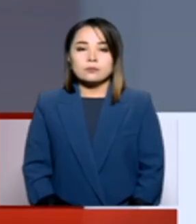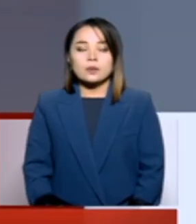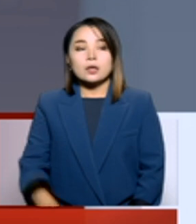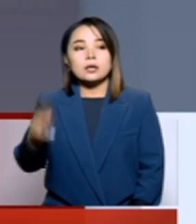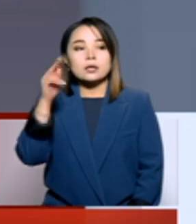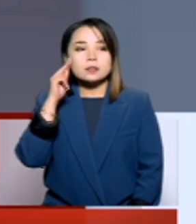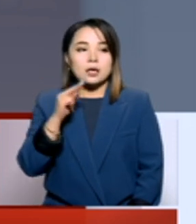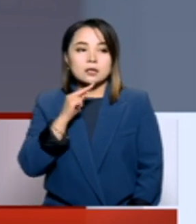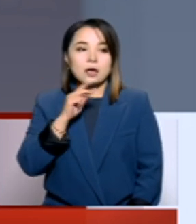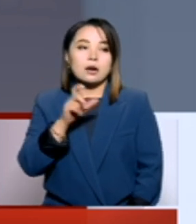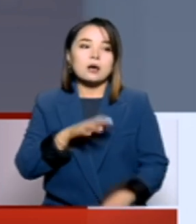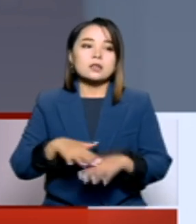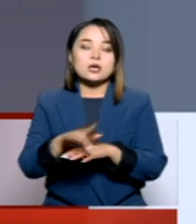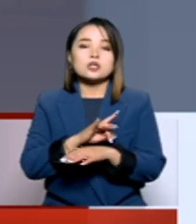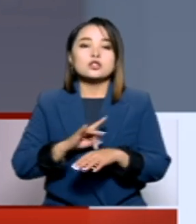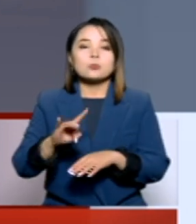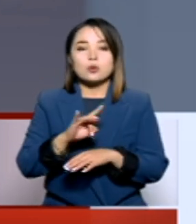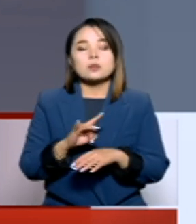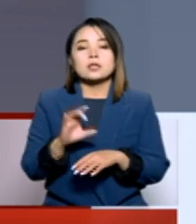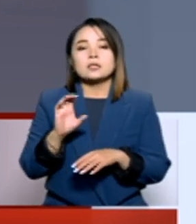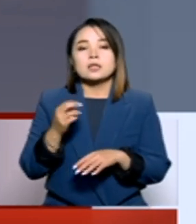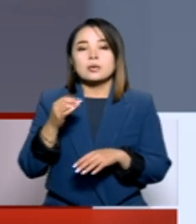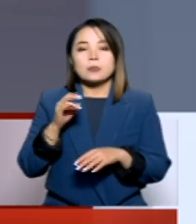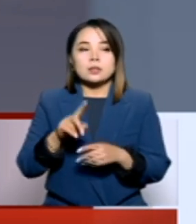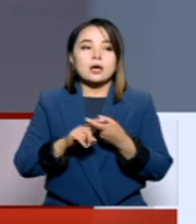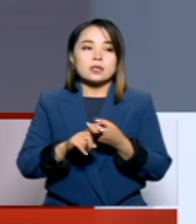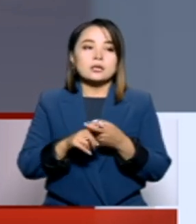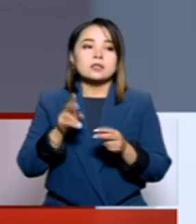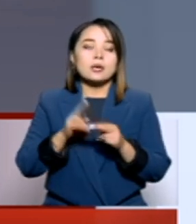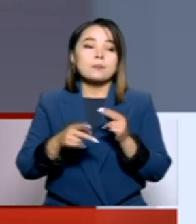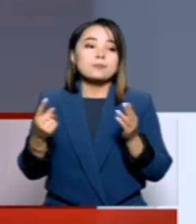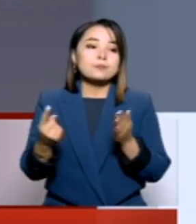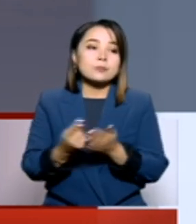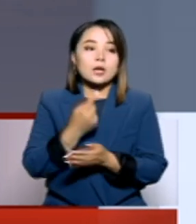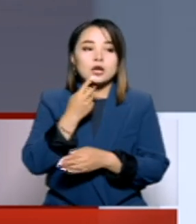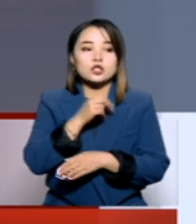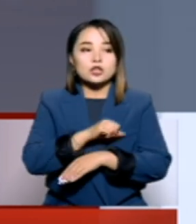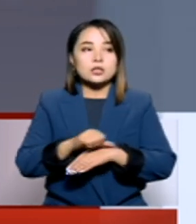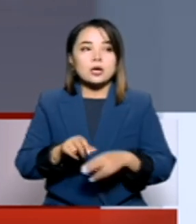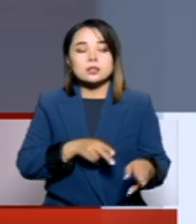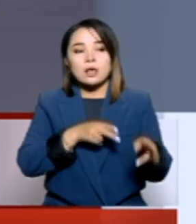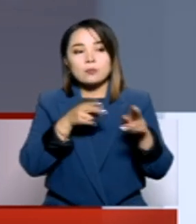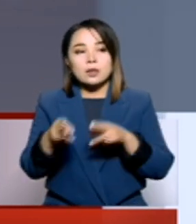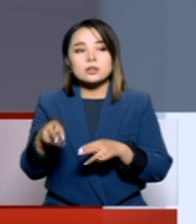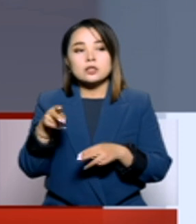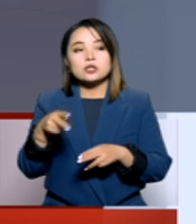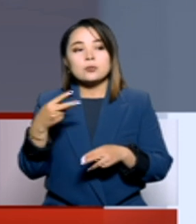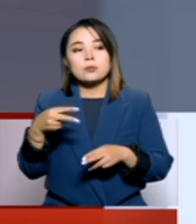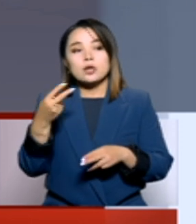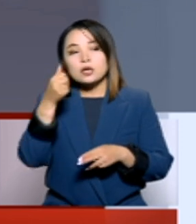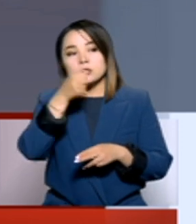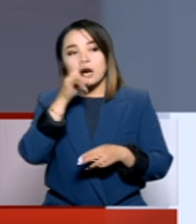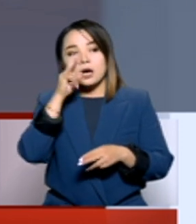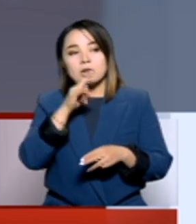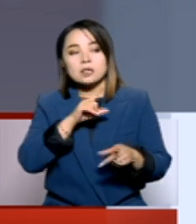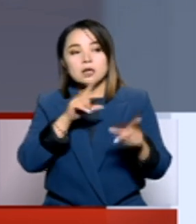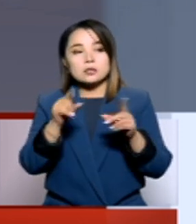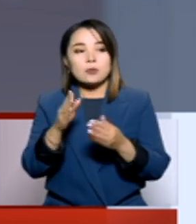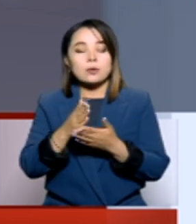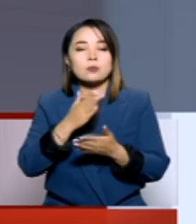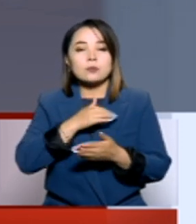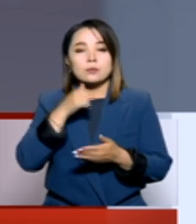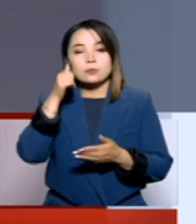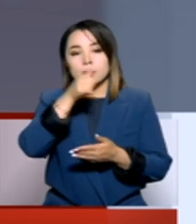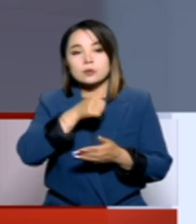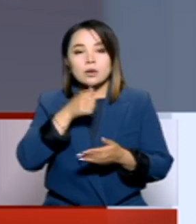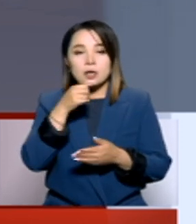Қытай Халық Республикасының төрағасы Си Цзиньпин пандемиядан кейінгі алғашқы шетелдік сапарын 2022 жылы Қазақстанға жасады. Мен былтырдан